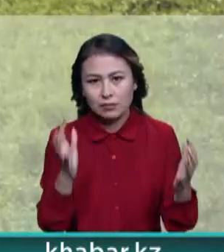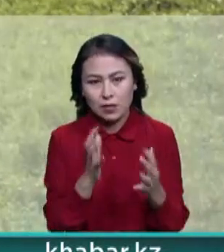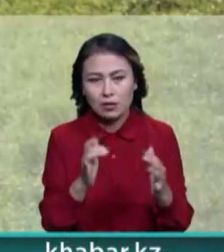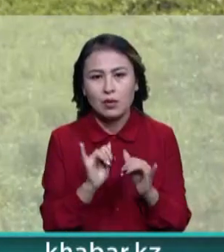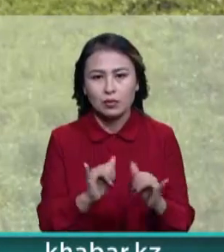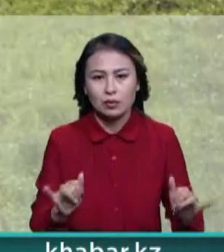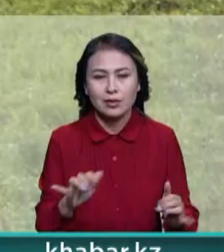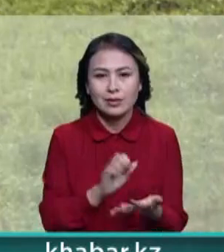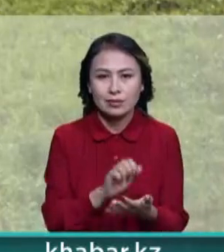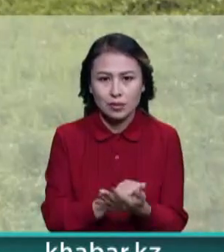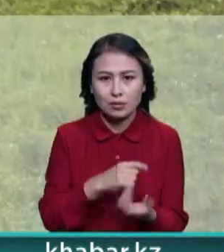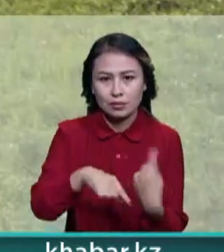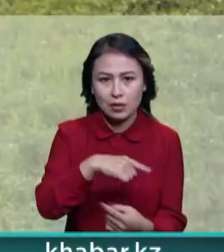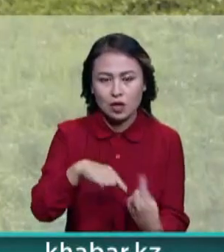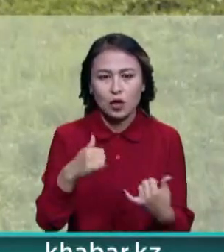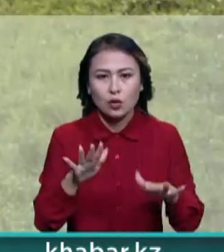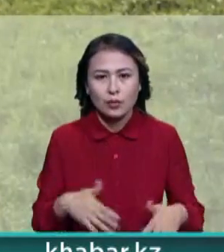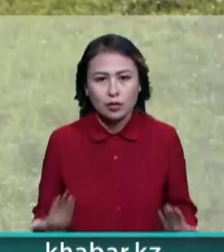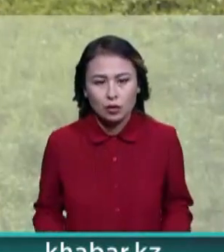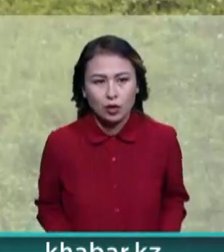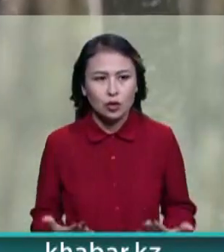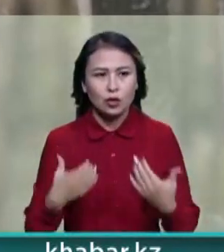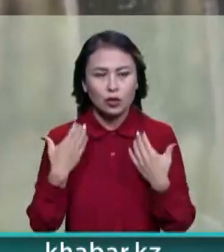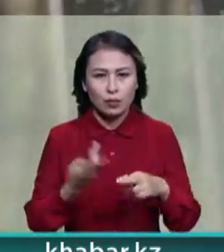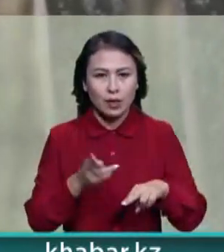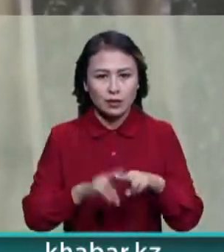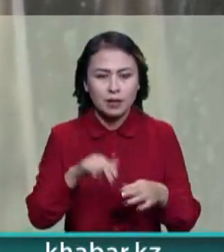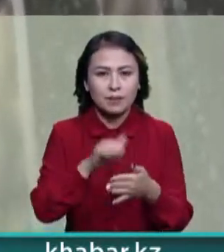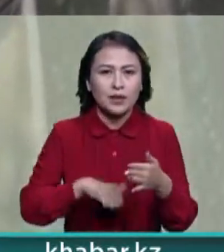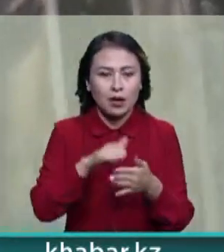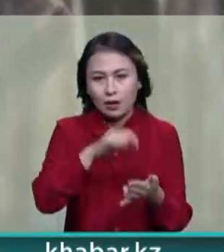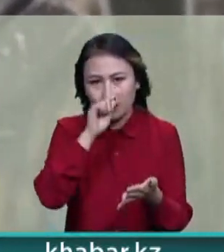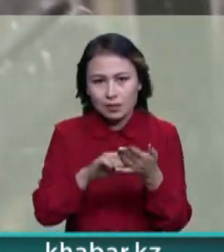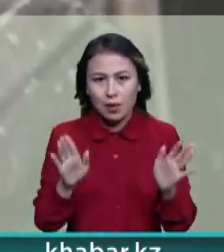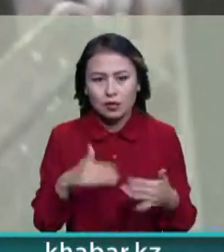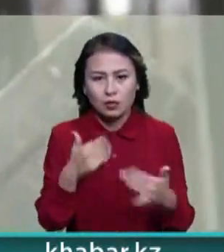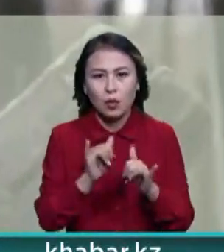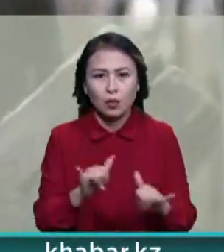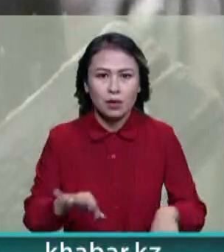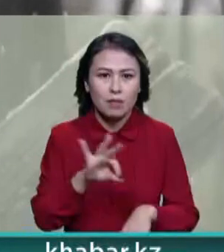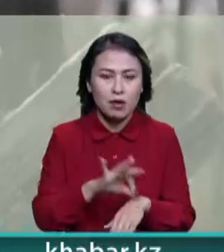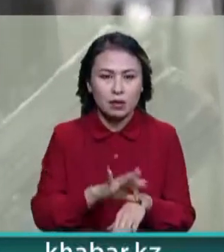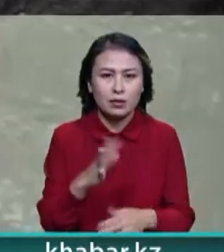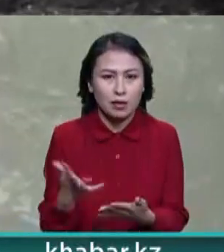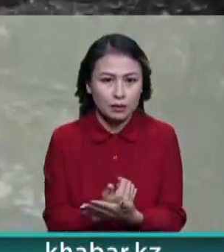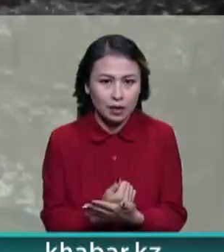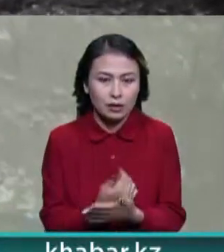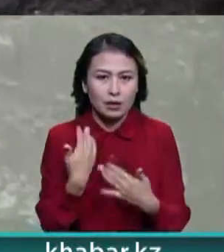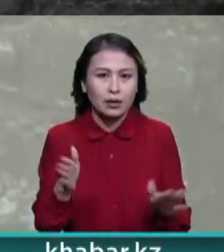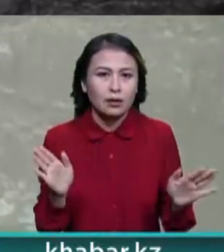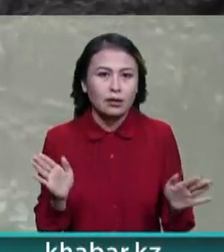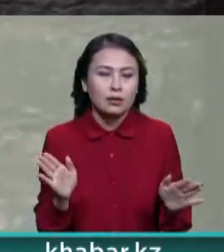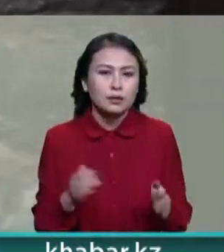шаруашылықпен айналысады. Өткен аптадан бері тұрғындар үрейлі, себебі құс тұмауының ұшағы осы жерде табылған. Яғни